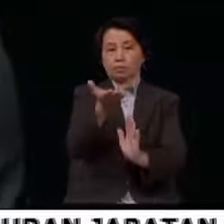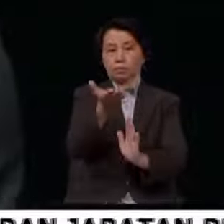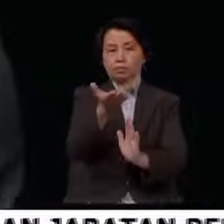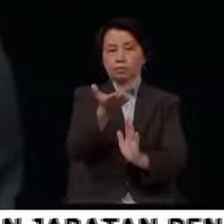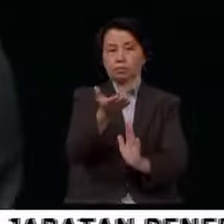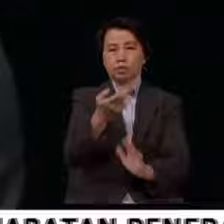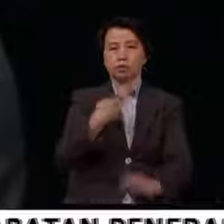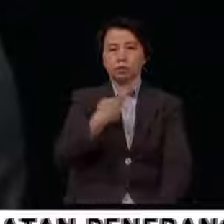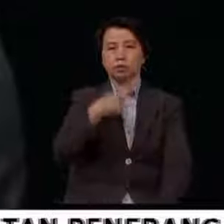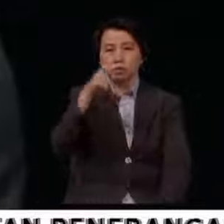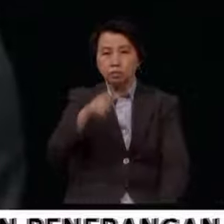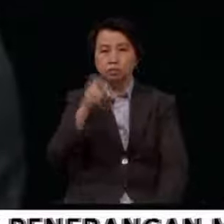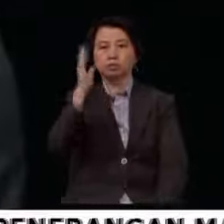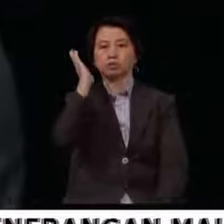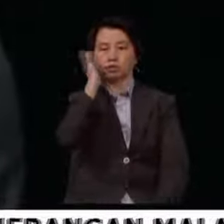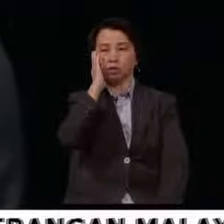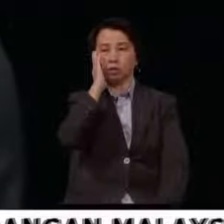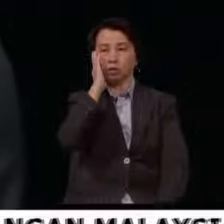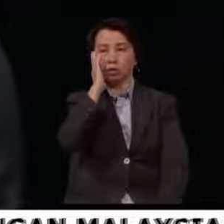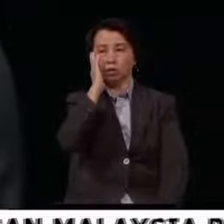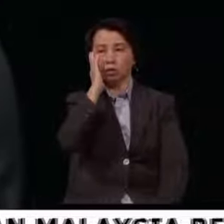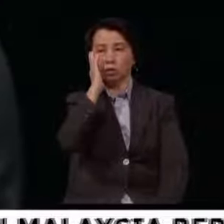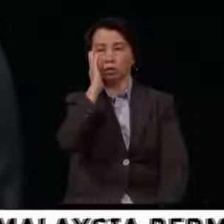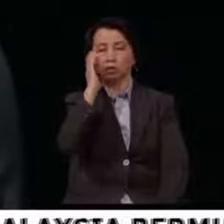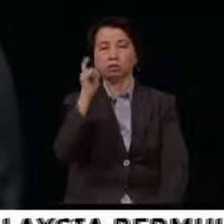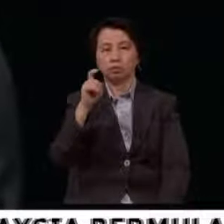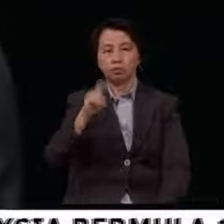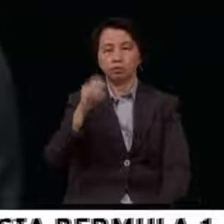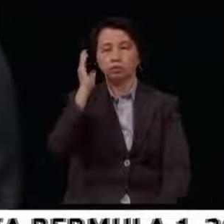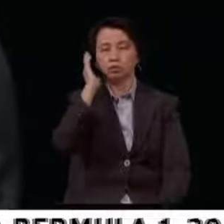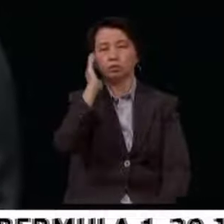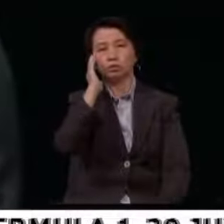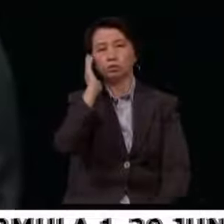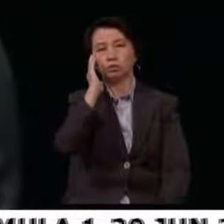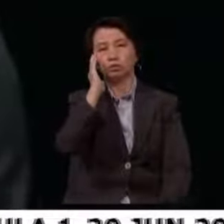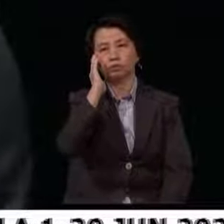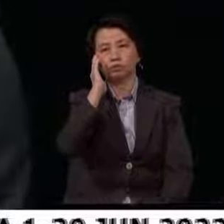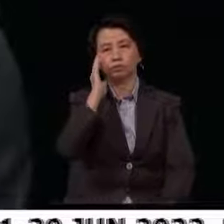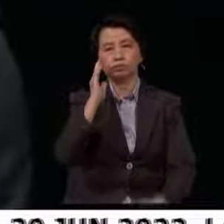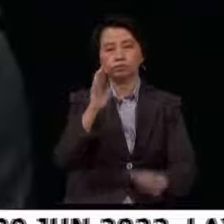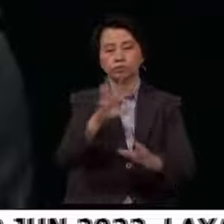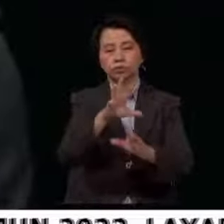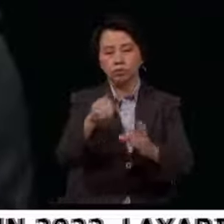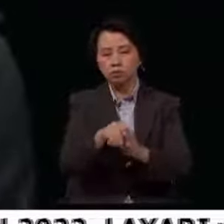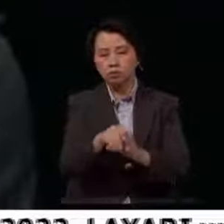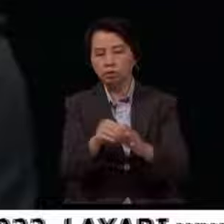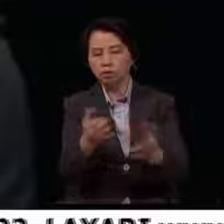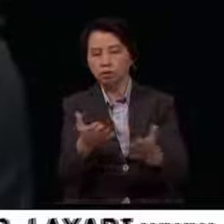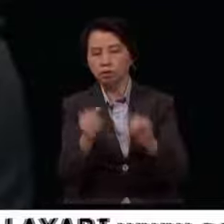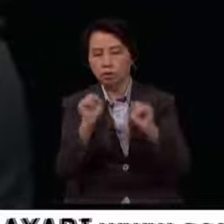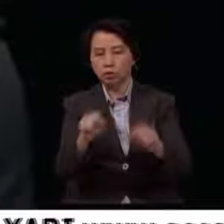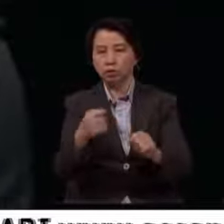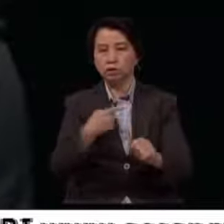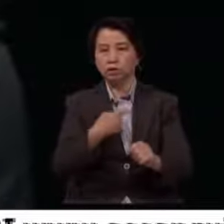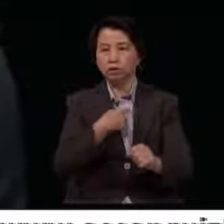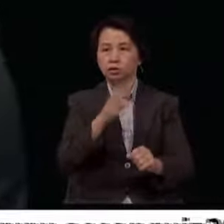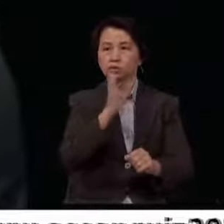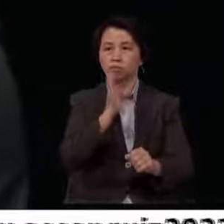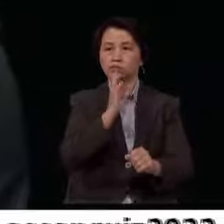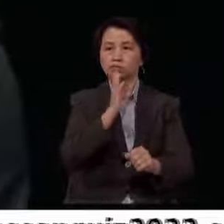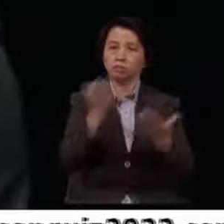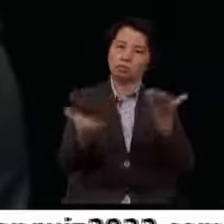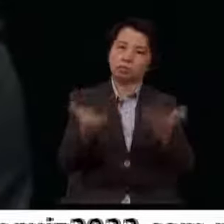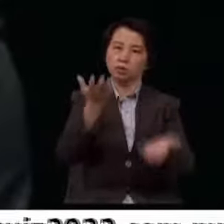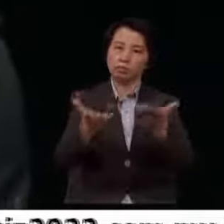ini juga kenaikan harga bahan mentah terutamanya dari luar negara gimana kita impor